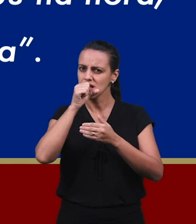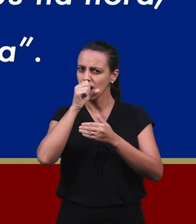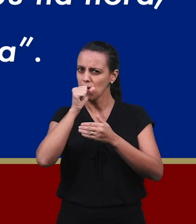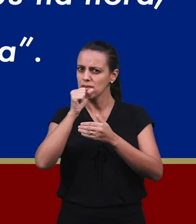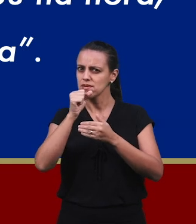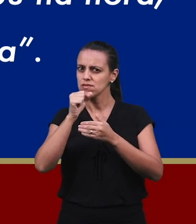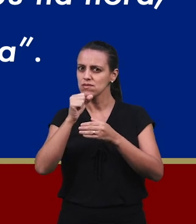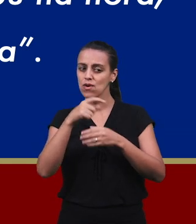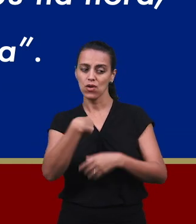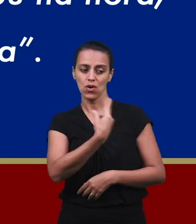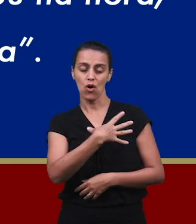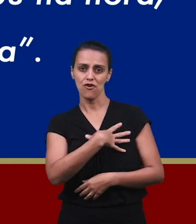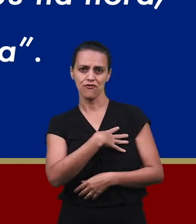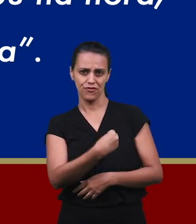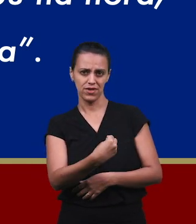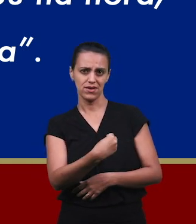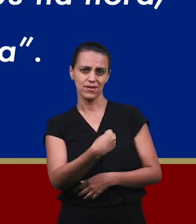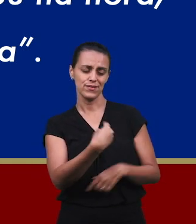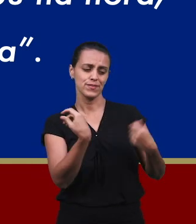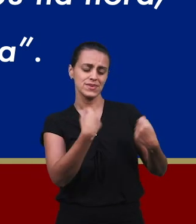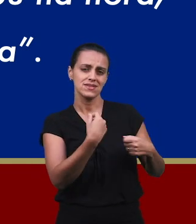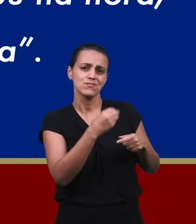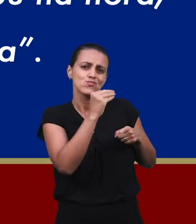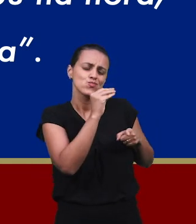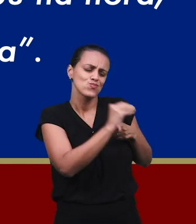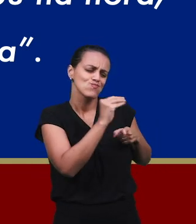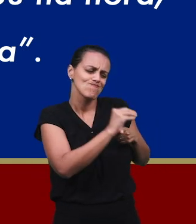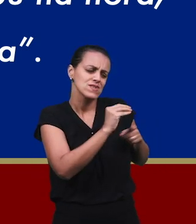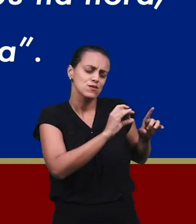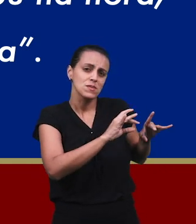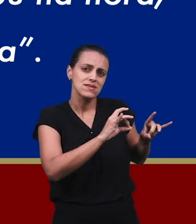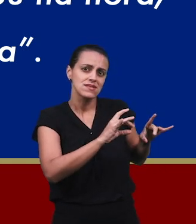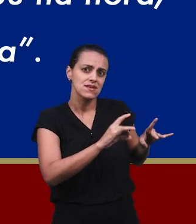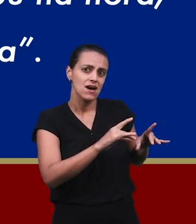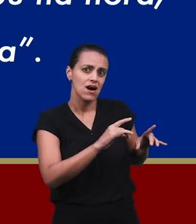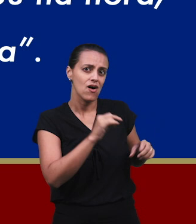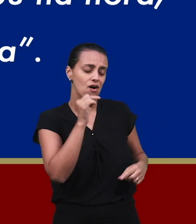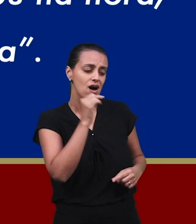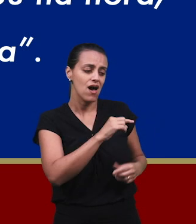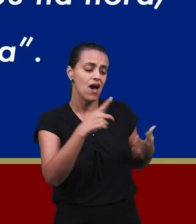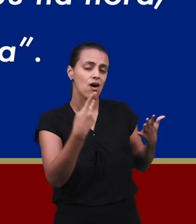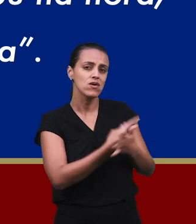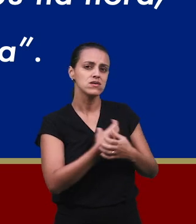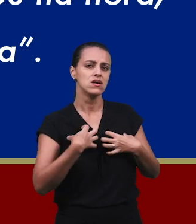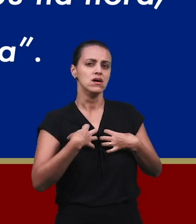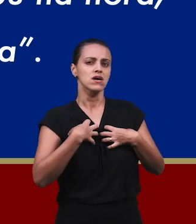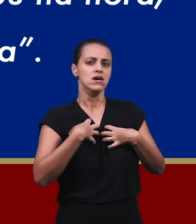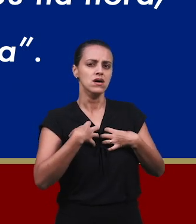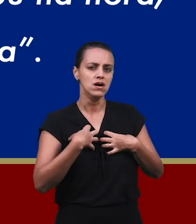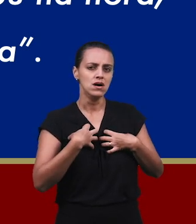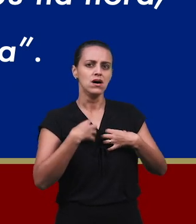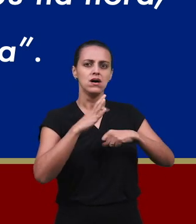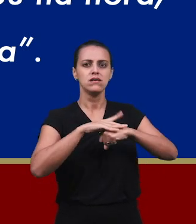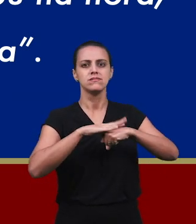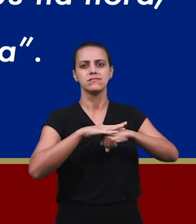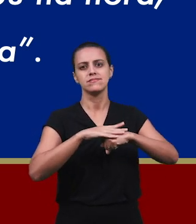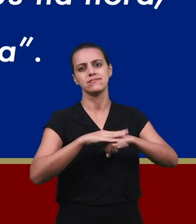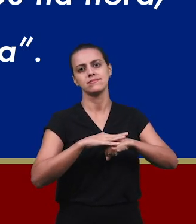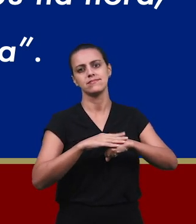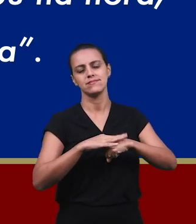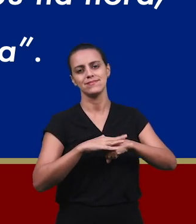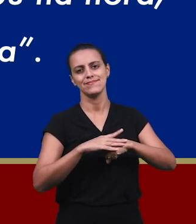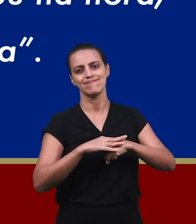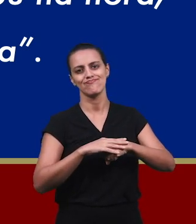séminaire, notre enfant qui demande de soins spéciaux a fait une crise respiratoire, ce qui